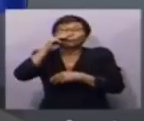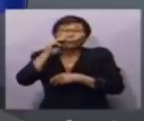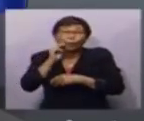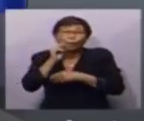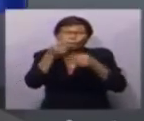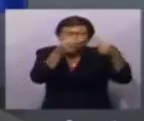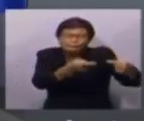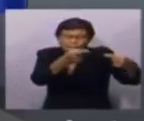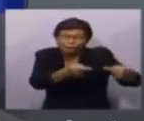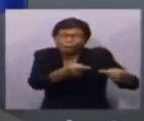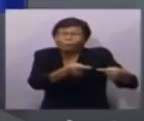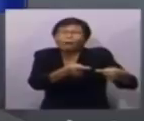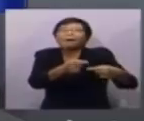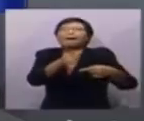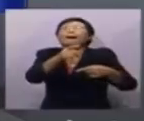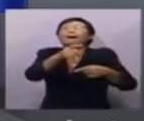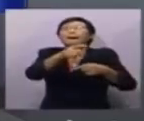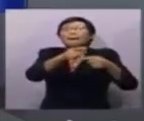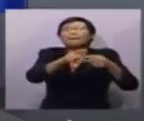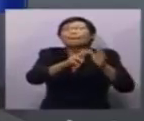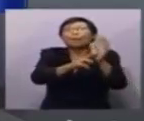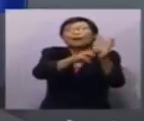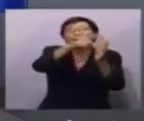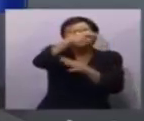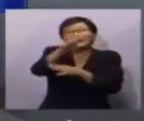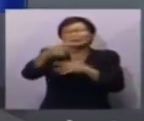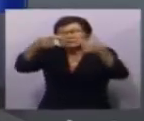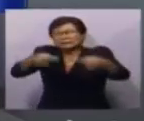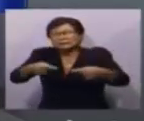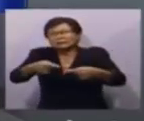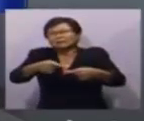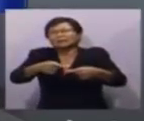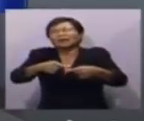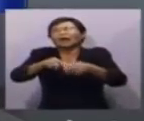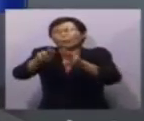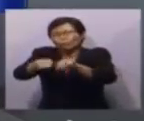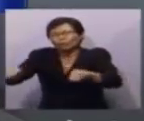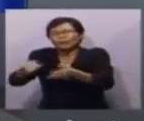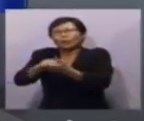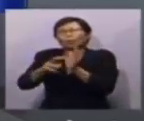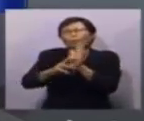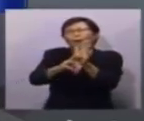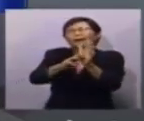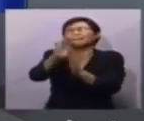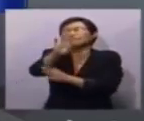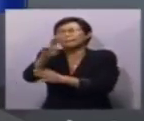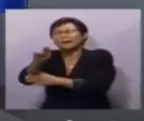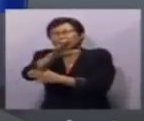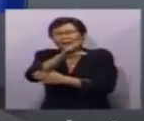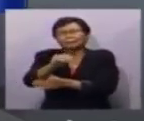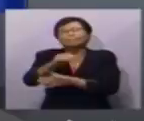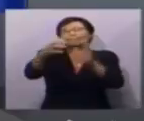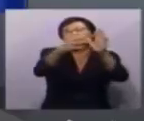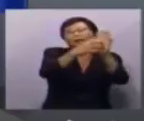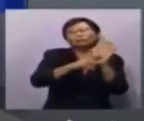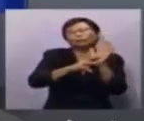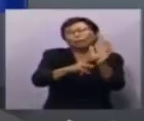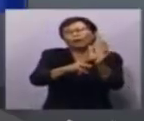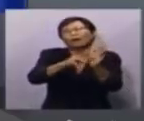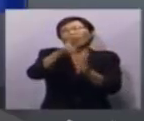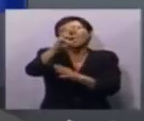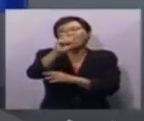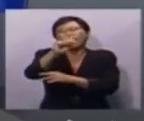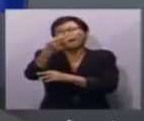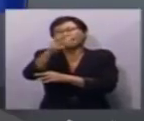yang bertanding atas tiket PKR ditentang anak didiknya Ismail Mohamad yang mewakili BN, manakala PAS Ahmad